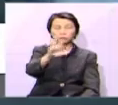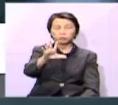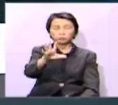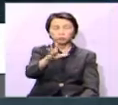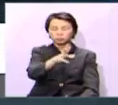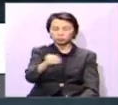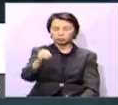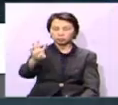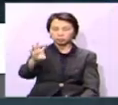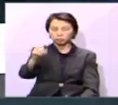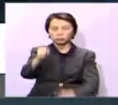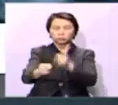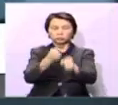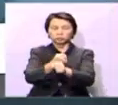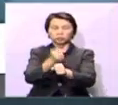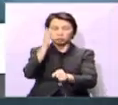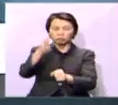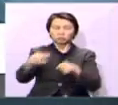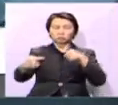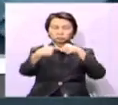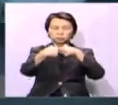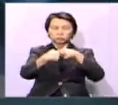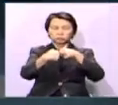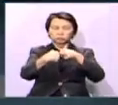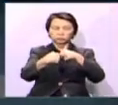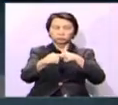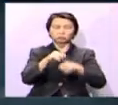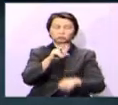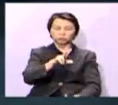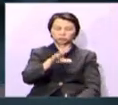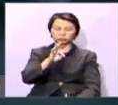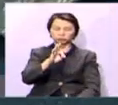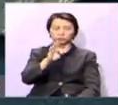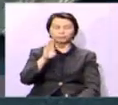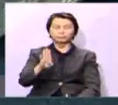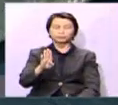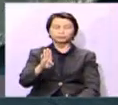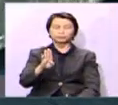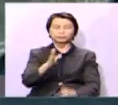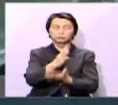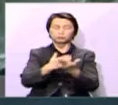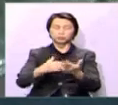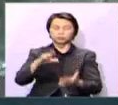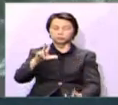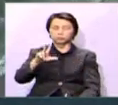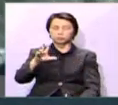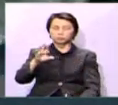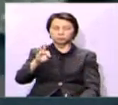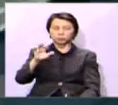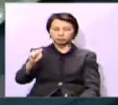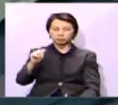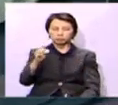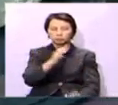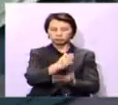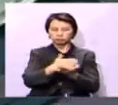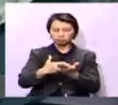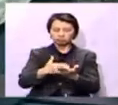dan 40 tahun itu akan didakwa di bawah Seksyen 39B, Seksyen 39A dan